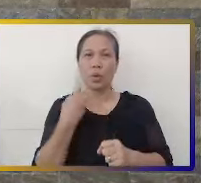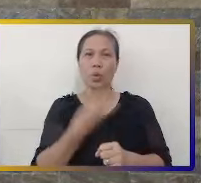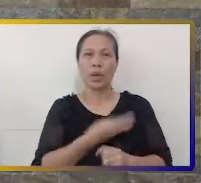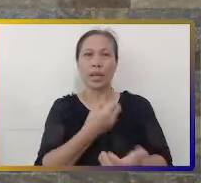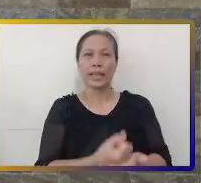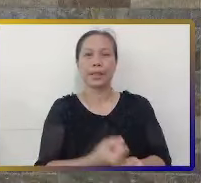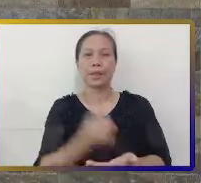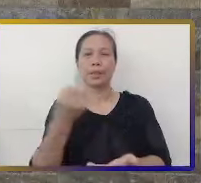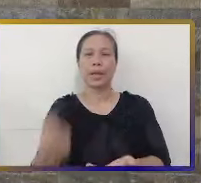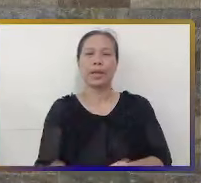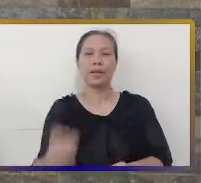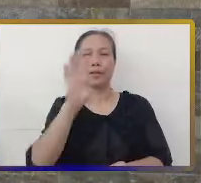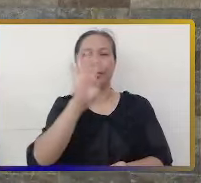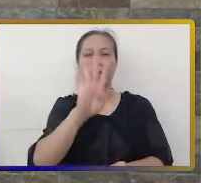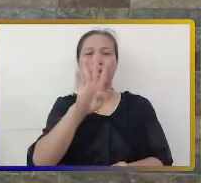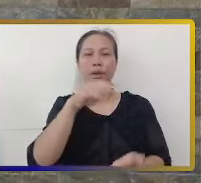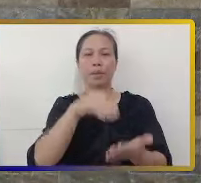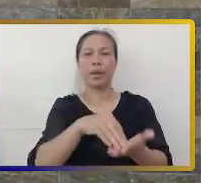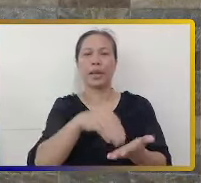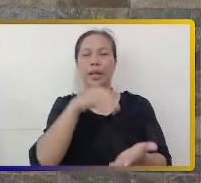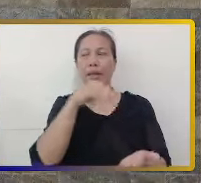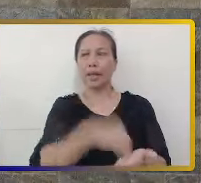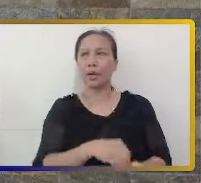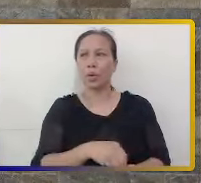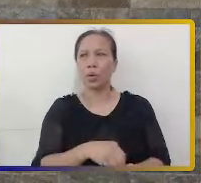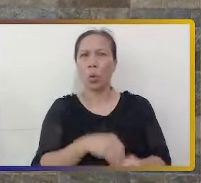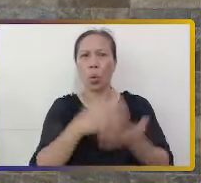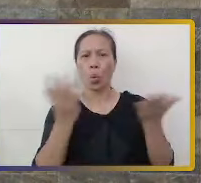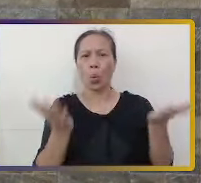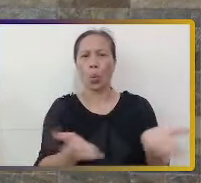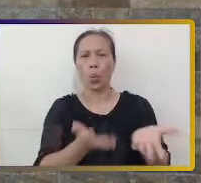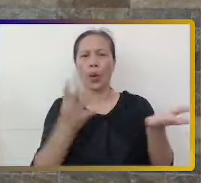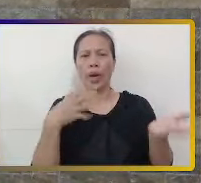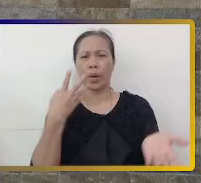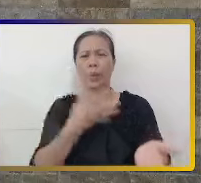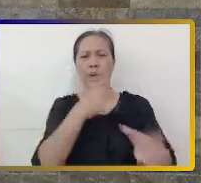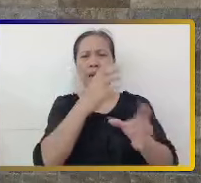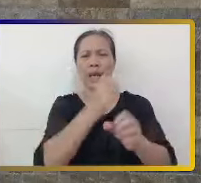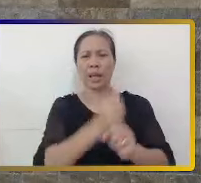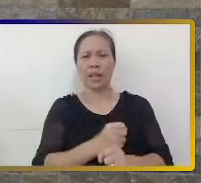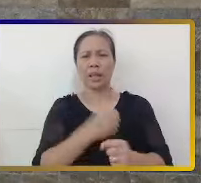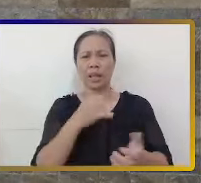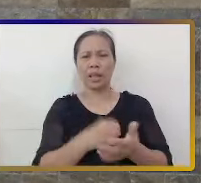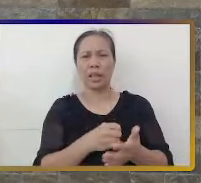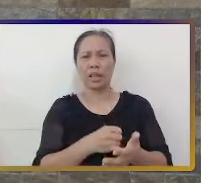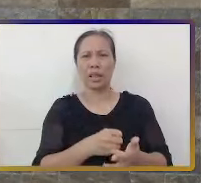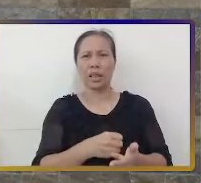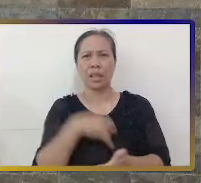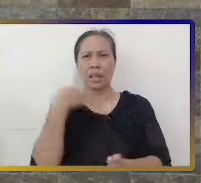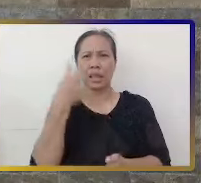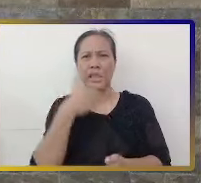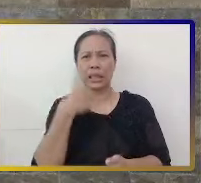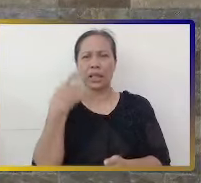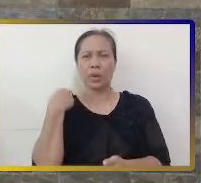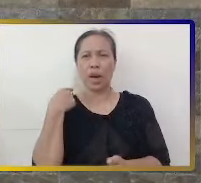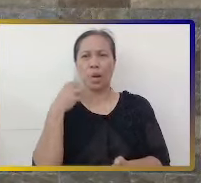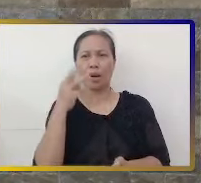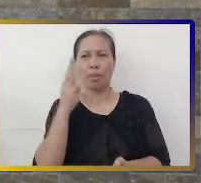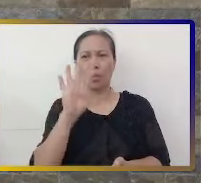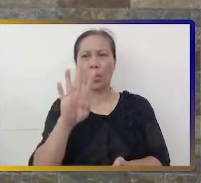kapatid imagine that Saan natin nakuha yihin natin sin May 4 million dito